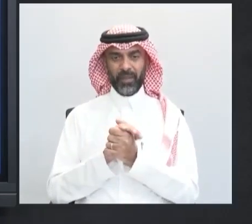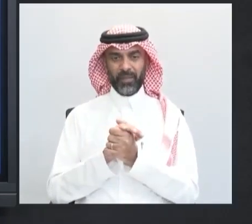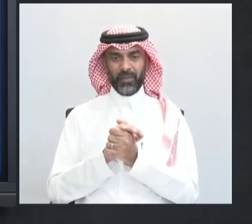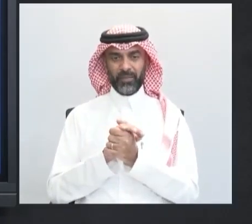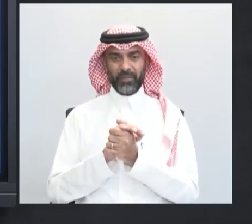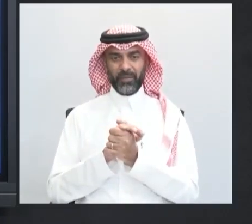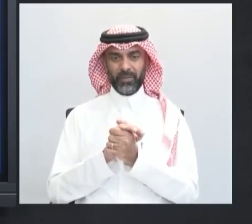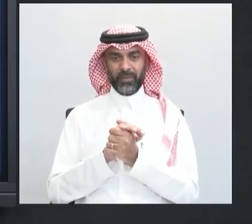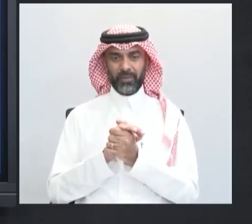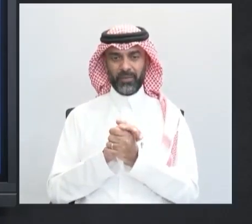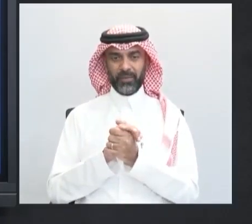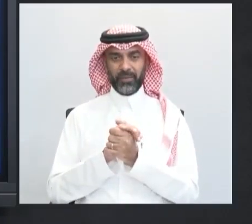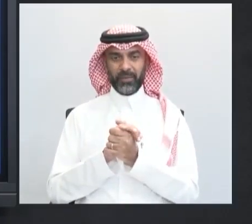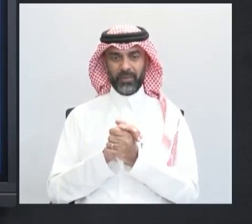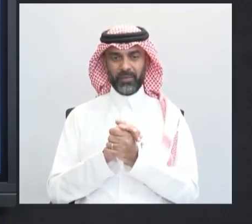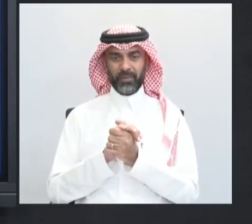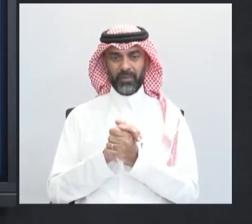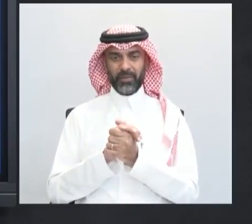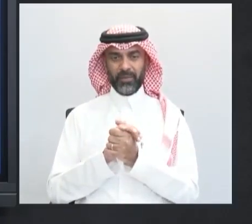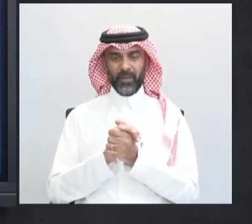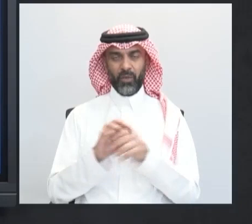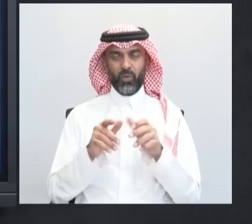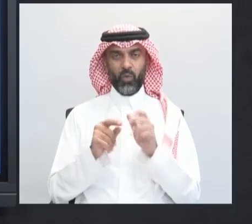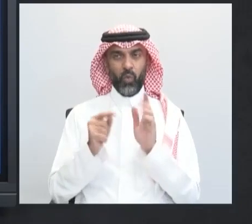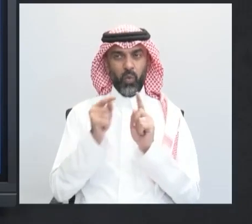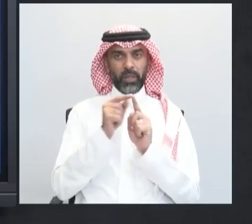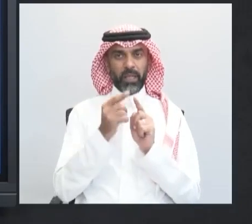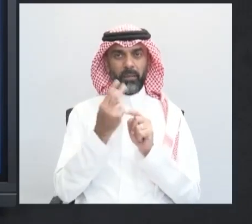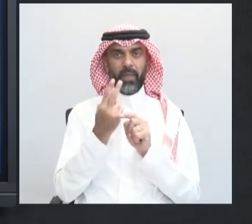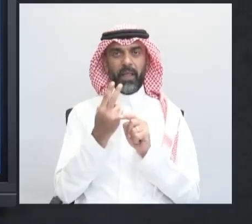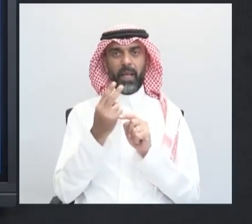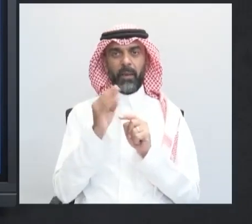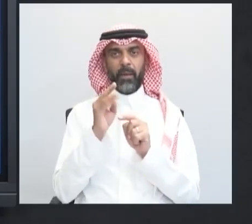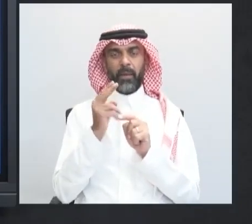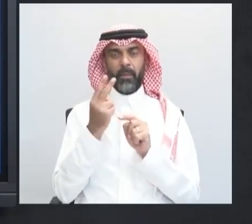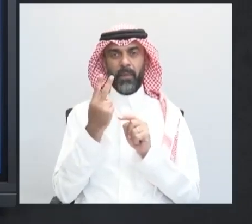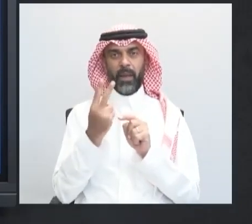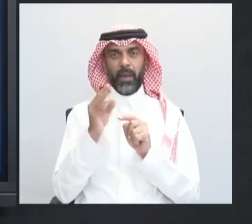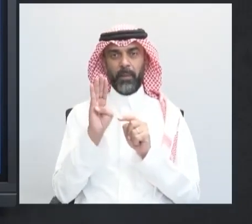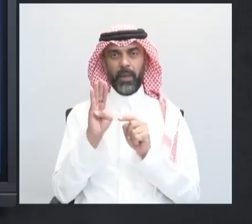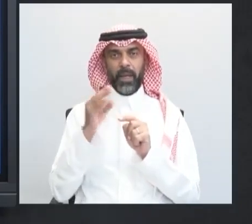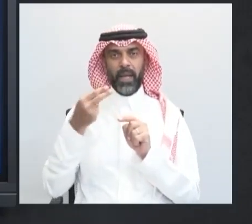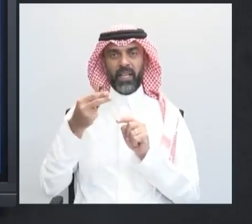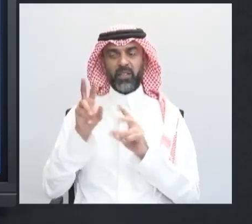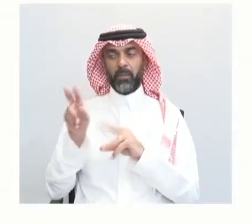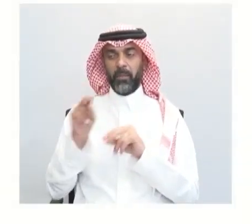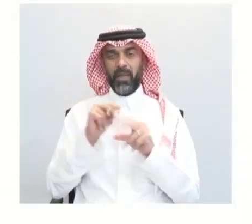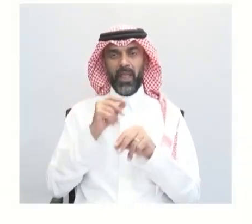الحموضه في المعده اثنين بي اتش وهي ما يعادل حموضه عصير الليمون عصير